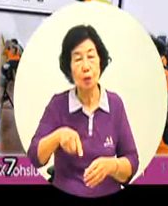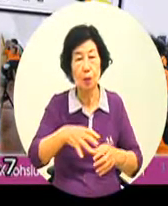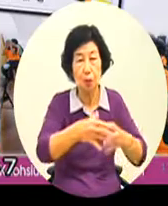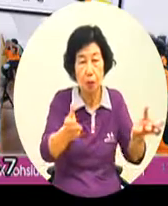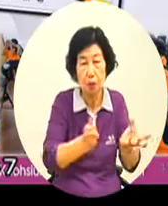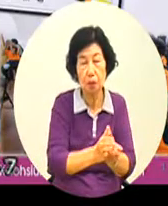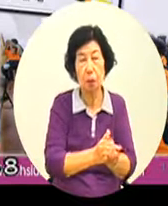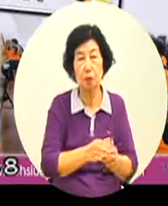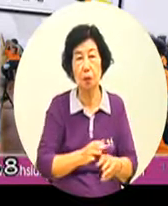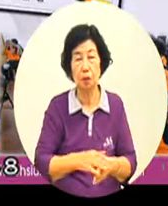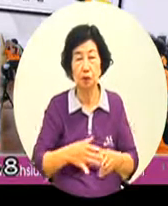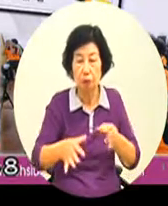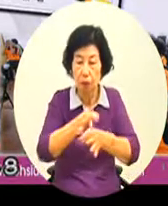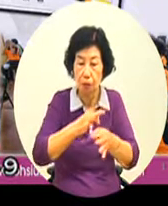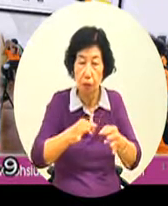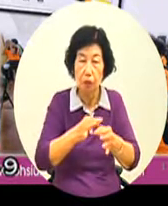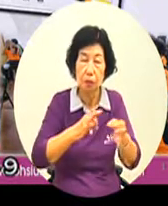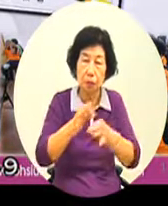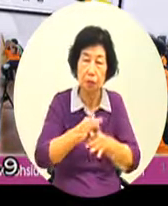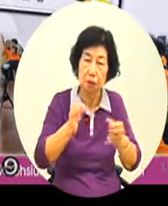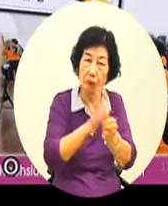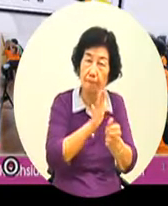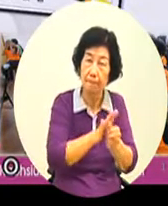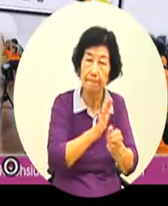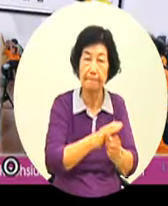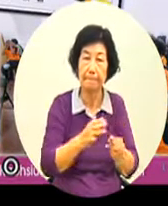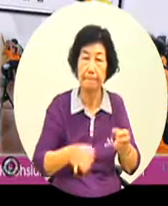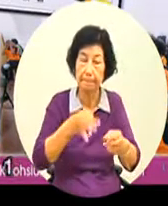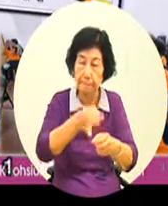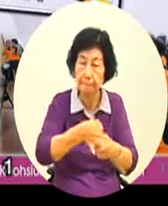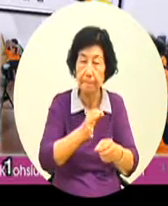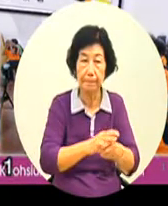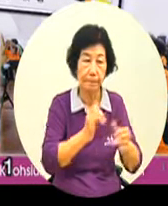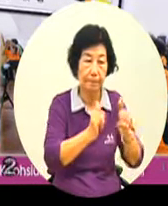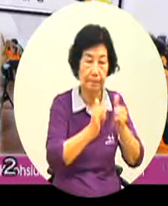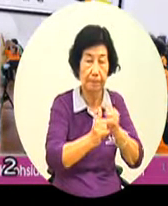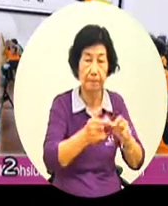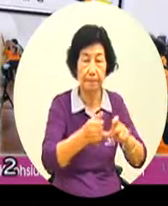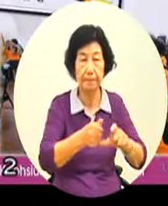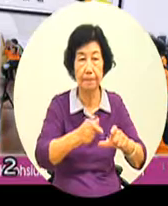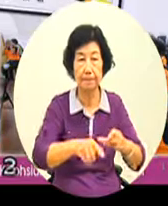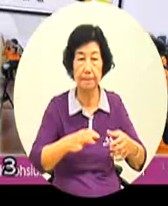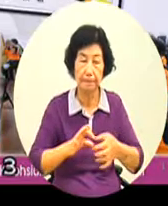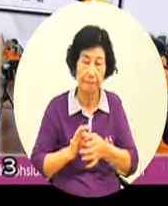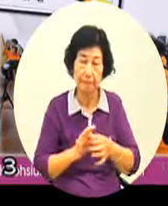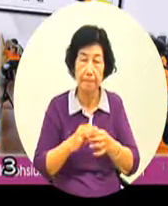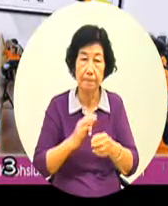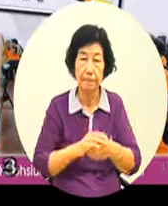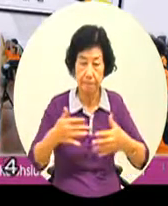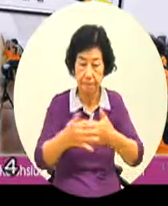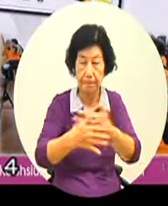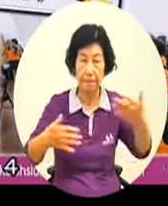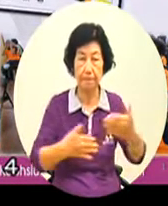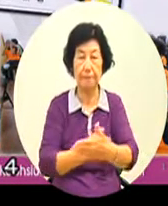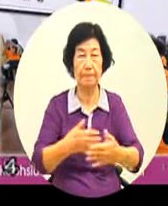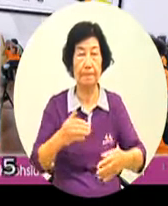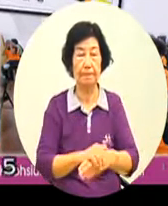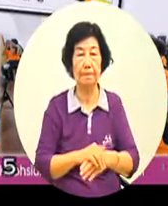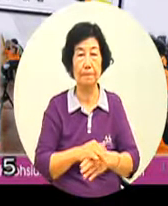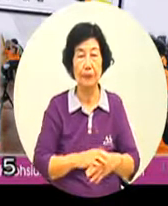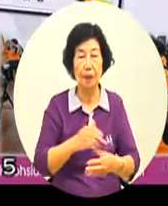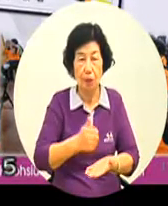在经济方面的协助，还有我们社区关怀的补助，还有一些交通或者一些敬老